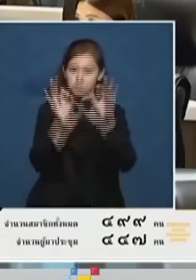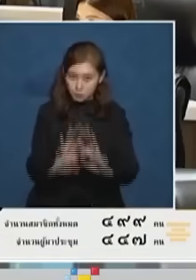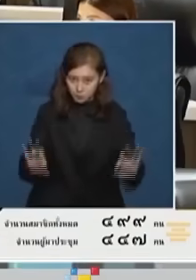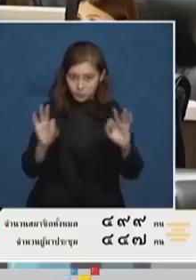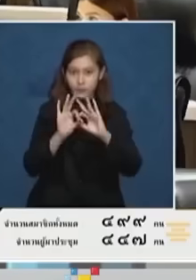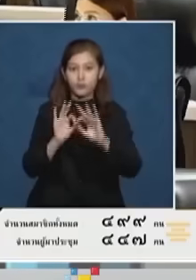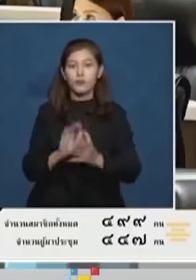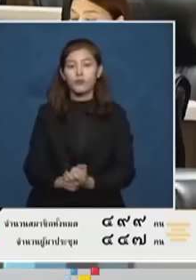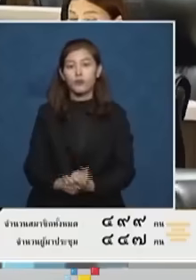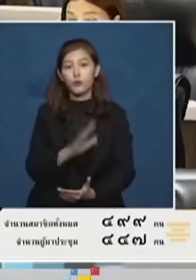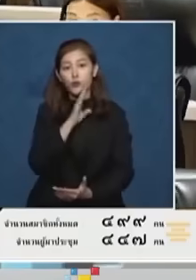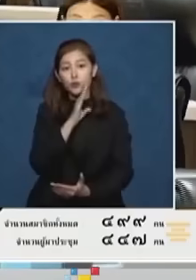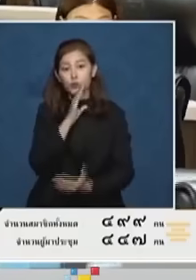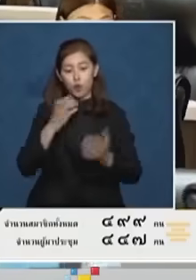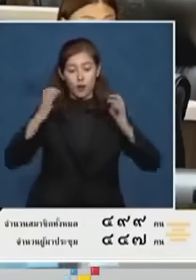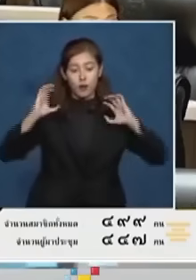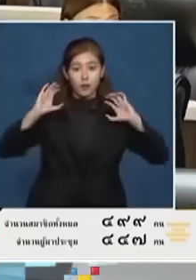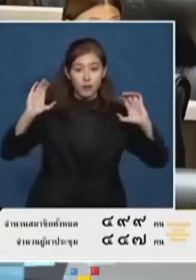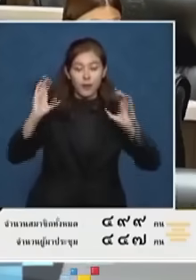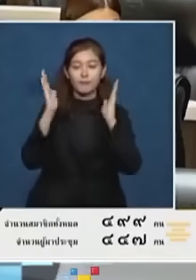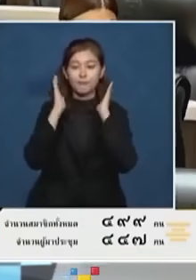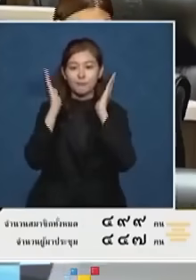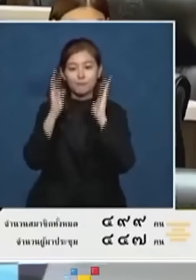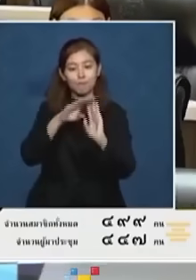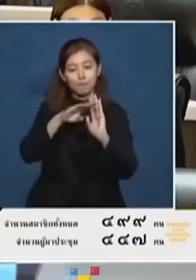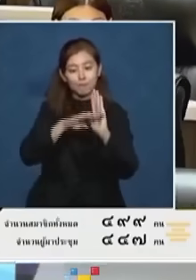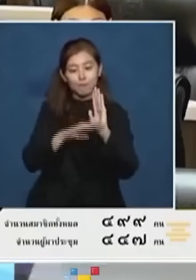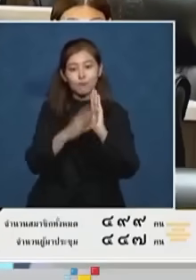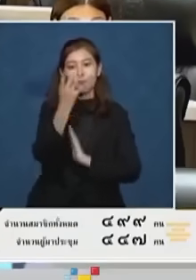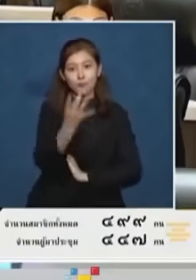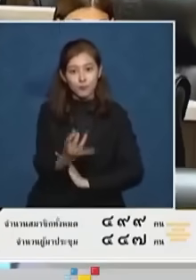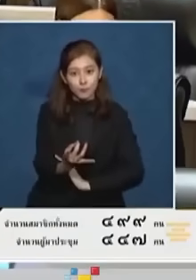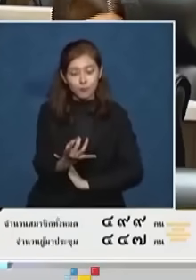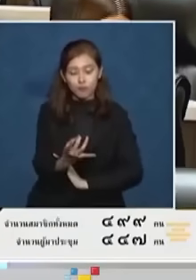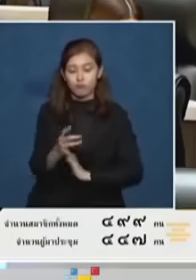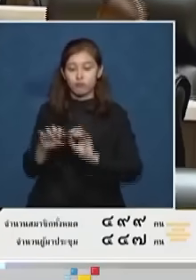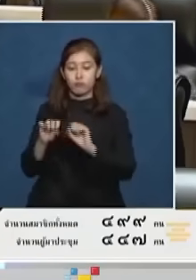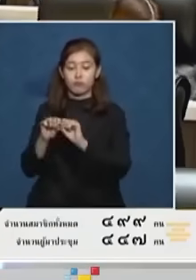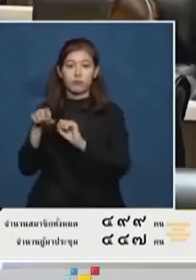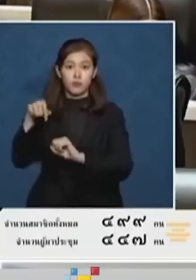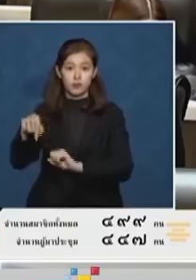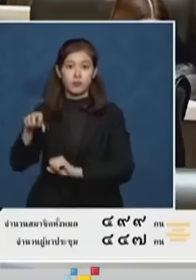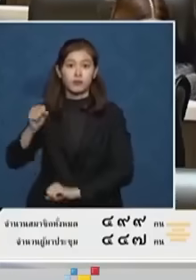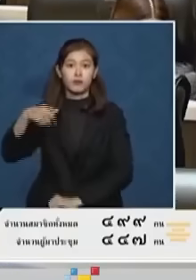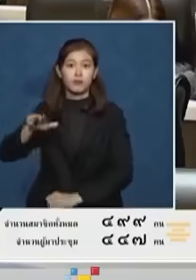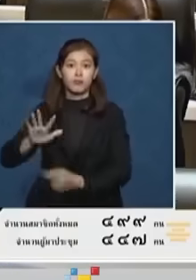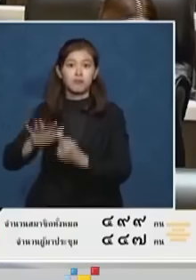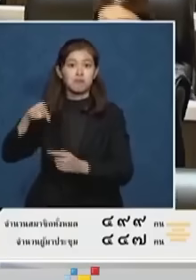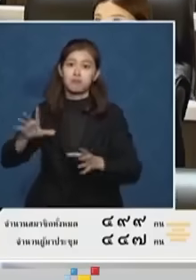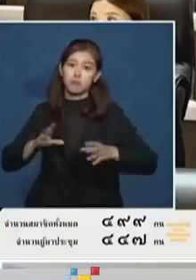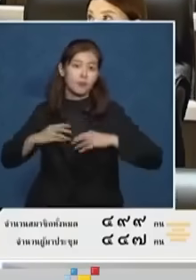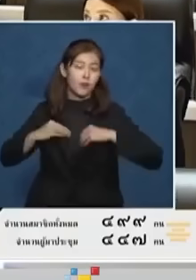แต่ก่อนหน้านั้นท่านอาจจะมองว่าไม่เห็นด้วยกับการยึดอำนาจแต่วันนี้เมื่อต้องการให้บ้านเมือง